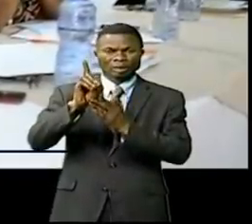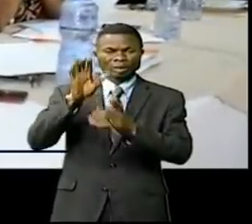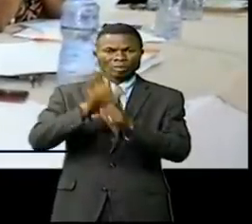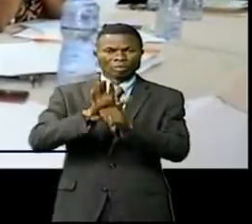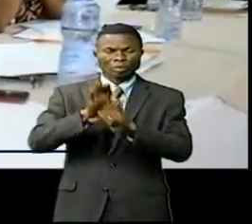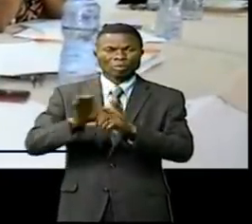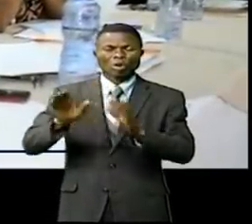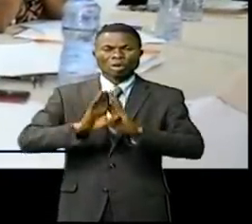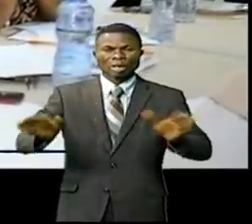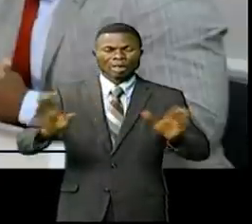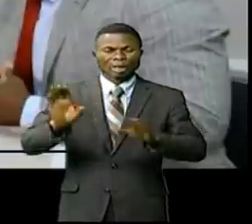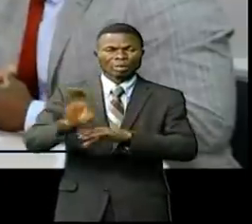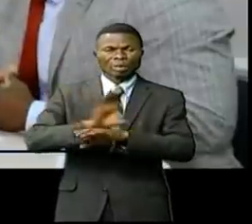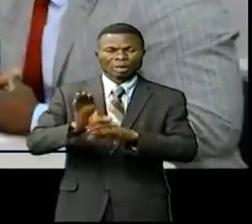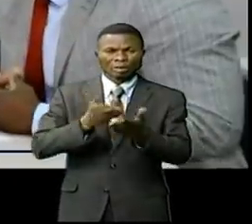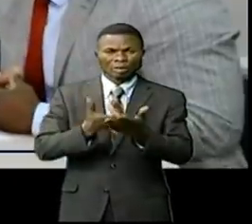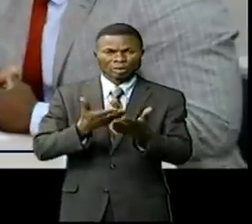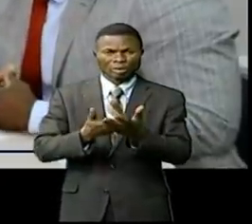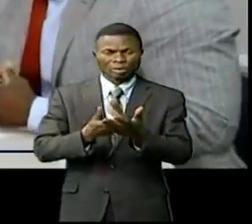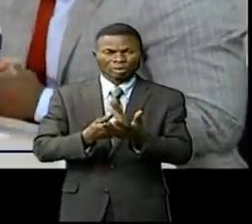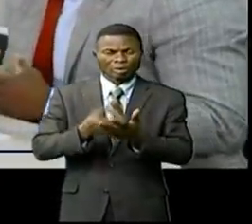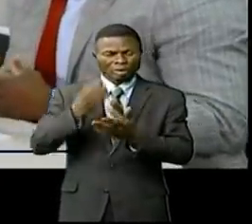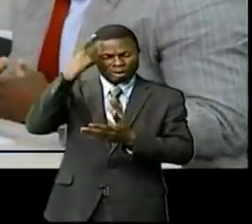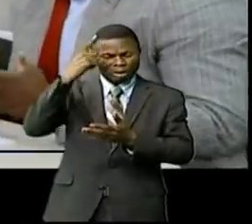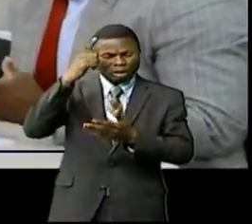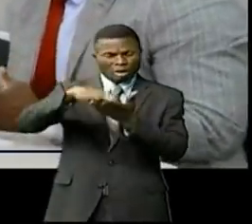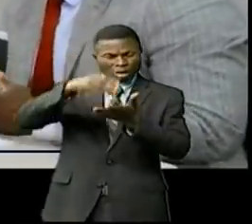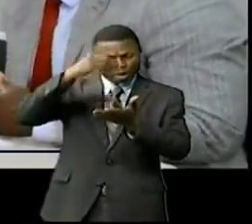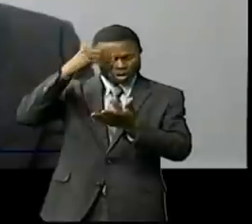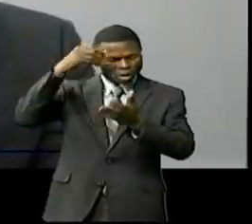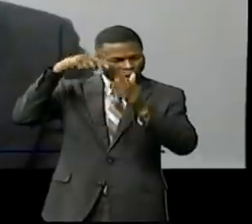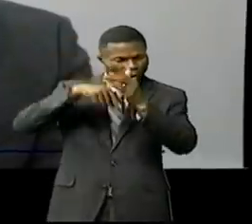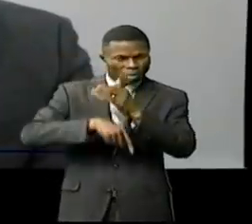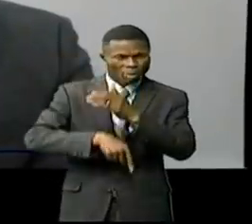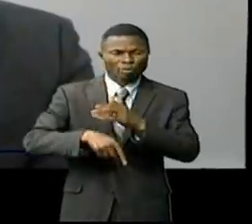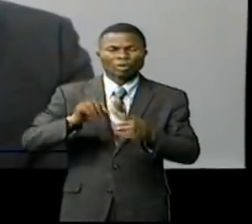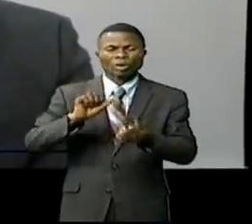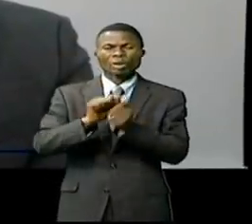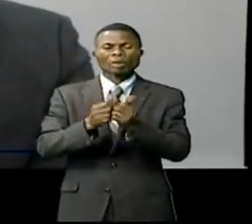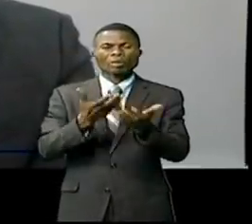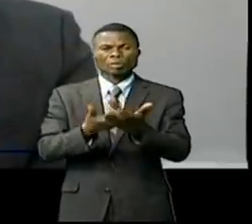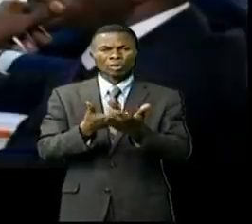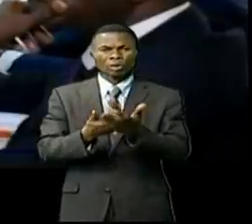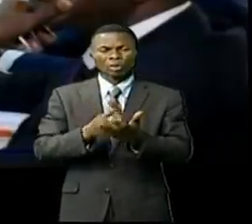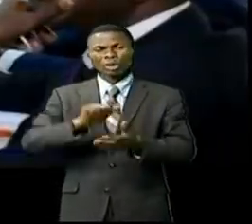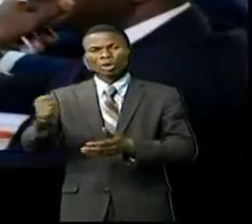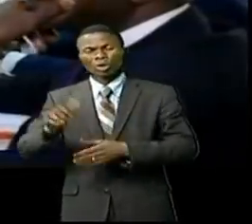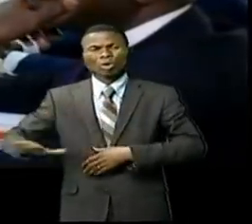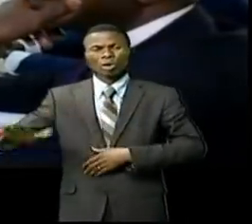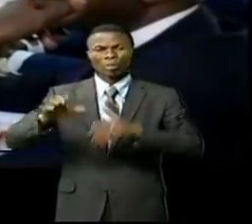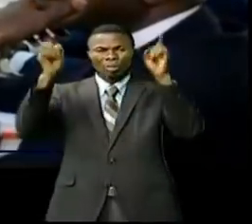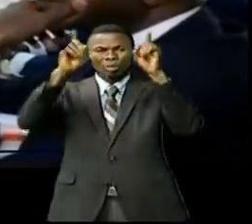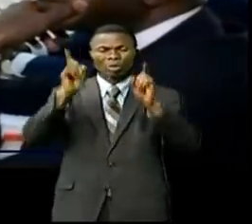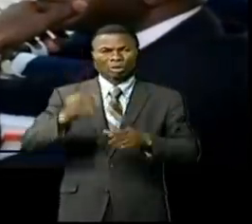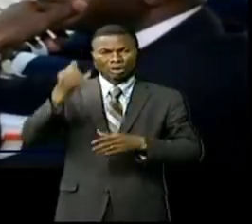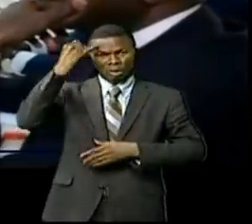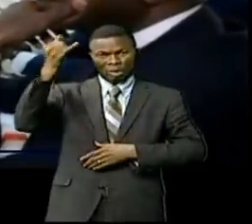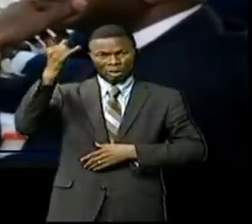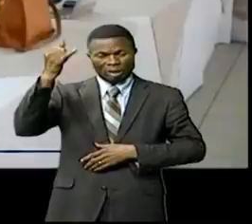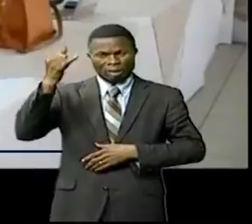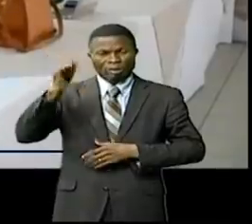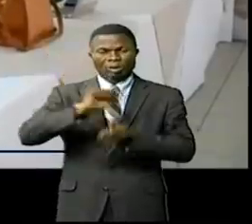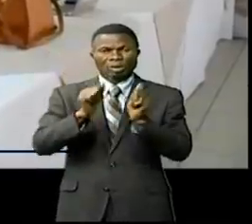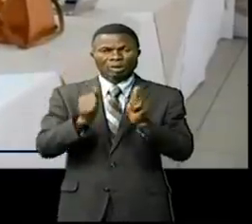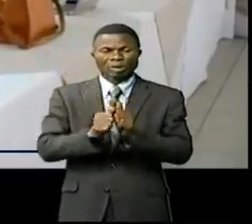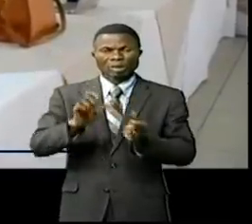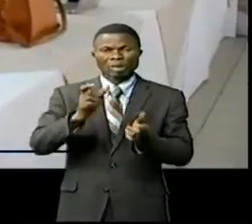capacités de négociateurs pour une compréhension approfondie des concepts clés de cette politique commerciale avec d'autres pays africains dans le contexte du COMESA et de la zone